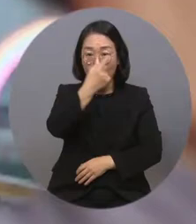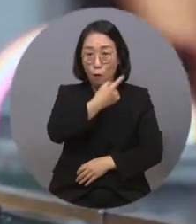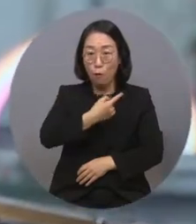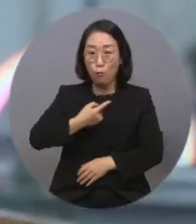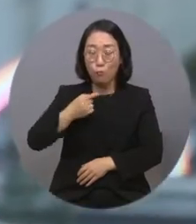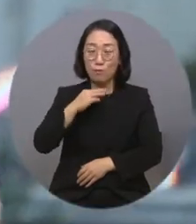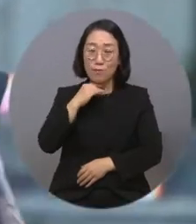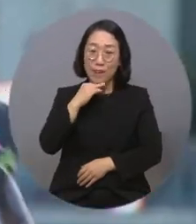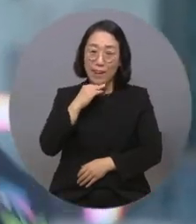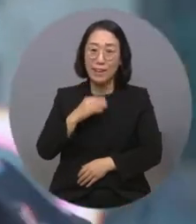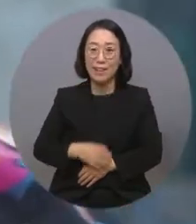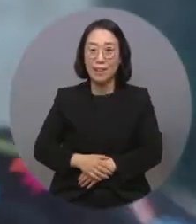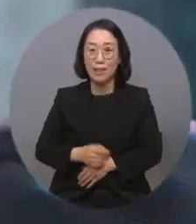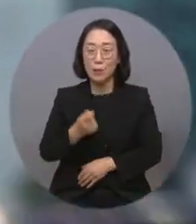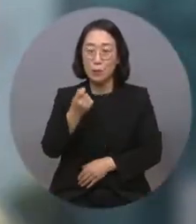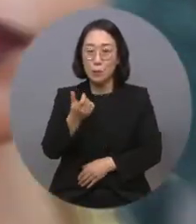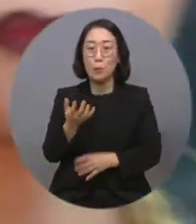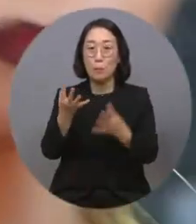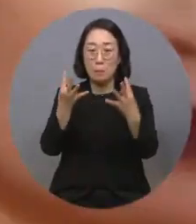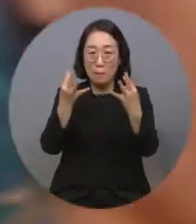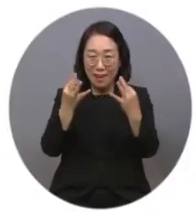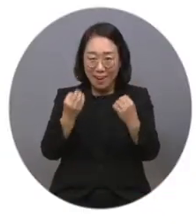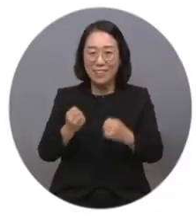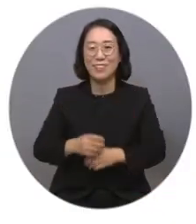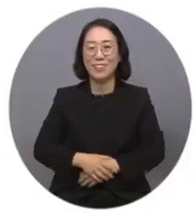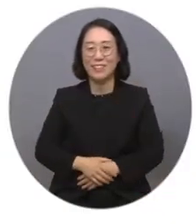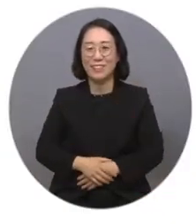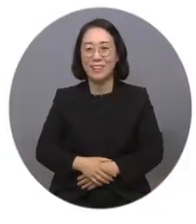모델들의 연령대가 다소 높아 보입니다.